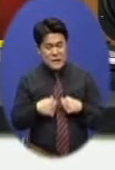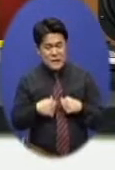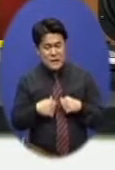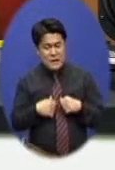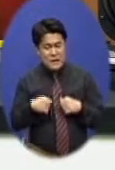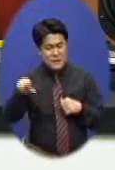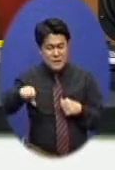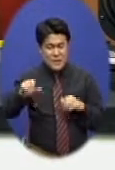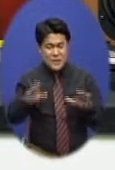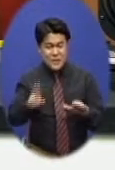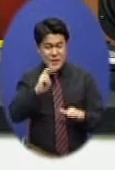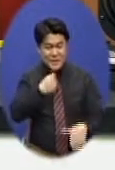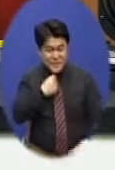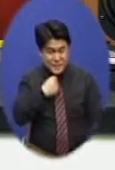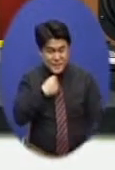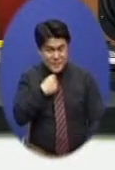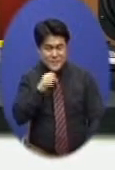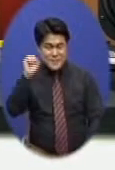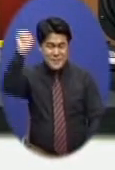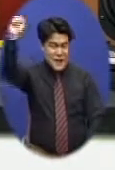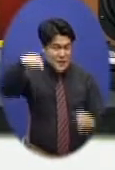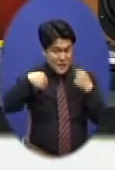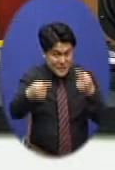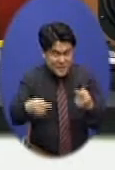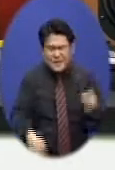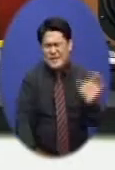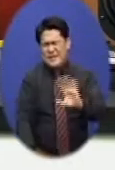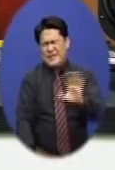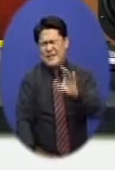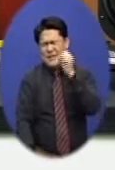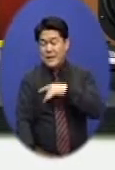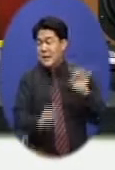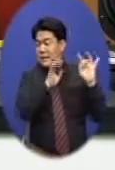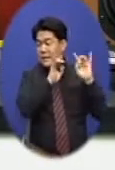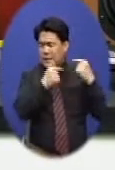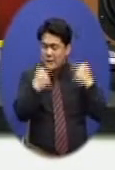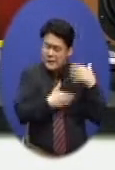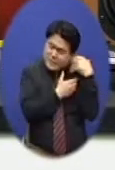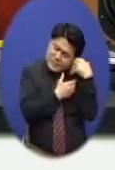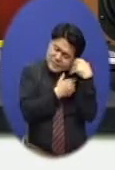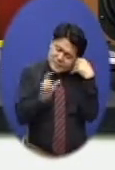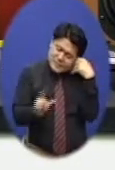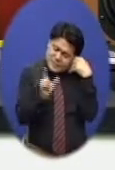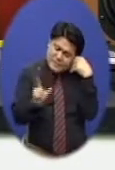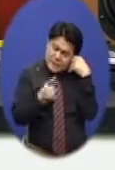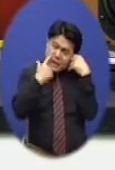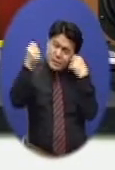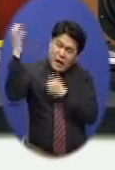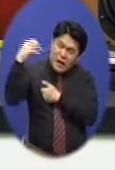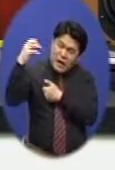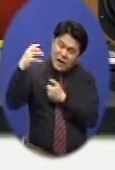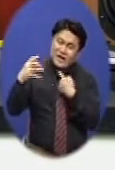잃어보겠다 하고 도전하신 거잖아요. 라디오를 끼고 살았었어요. 아, 많이 혼났어요. 네.